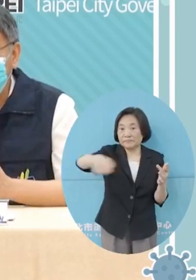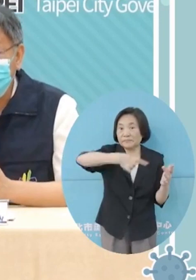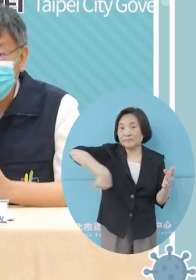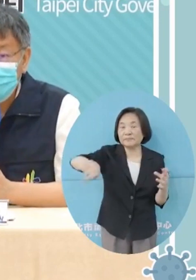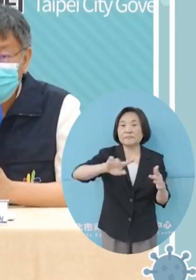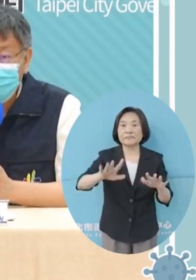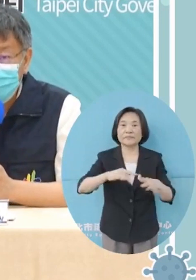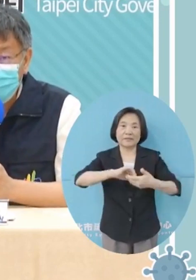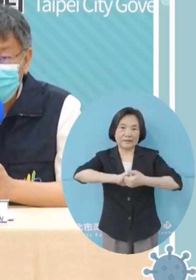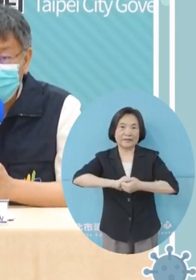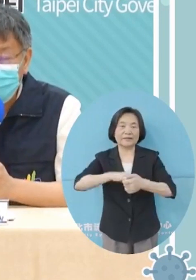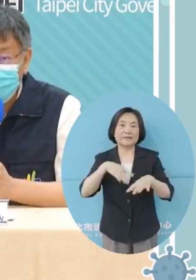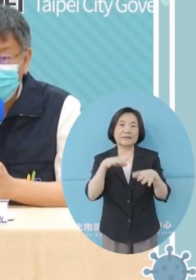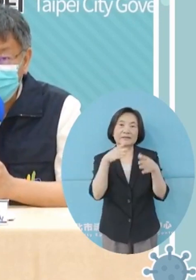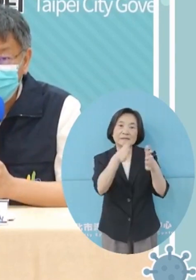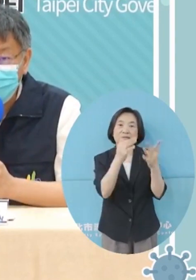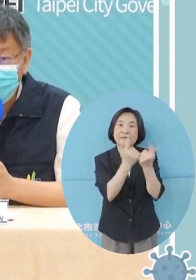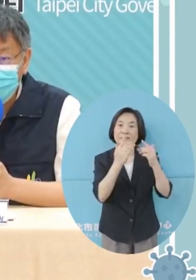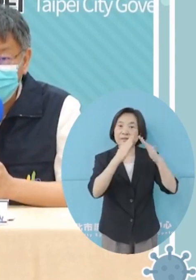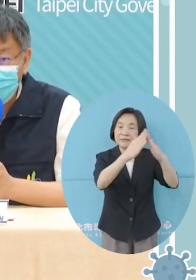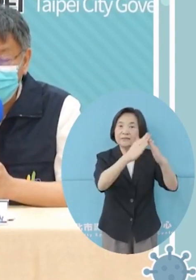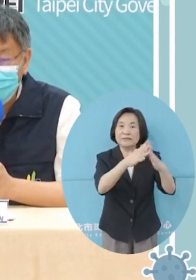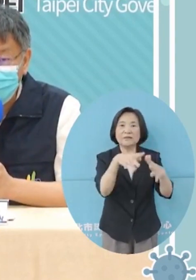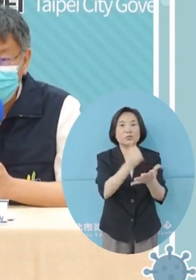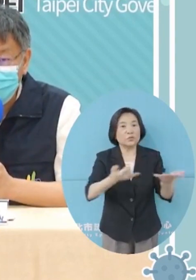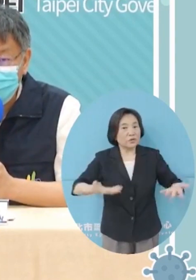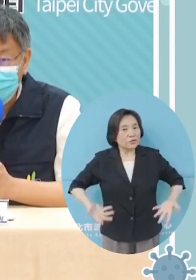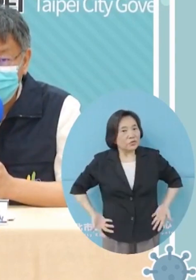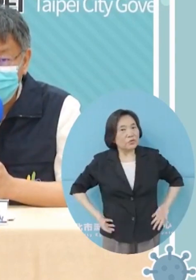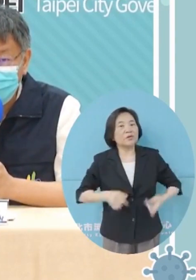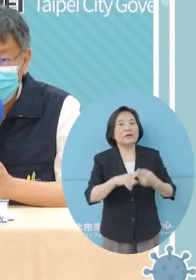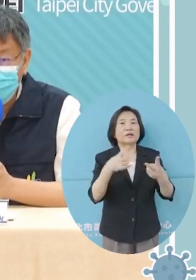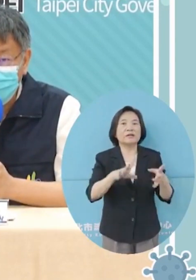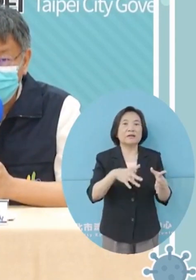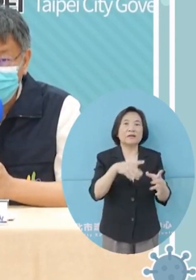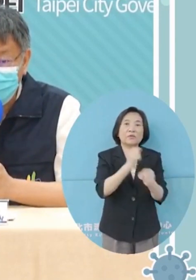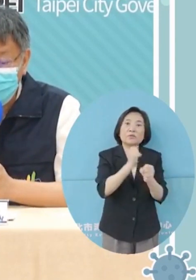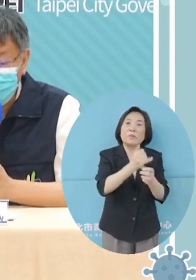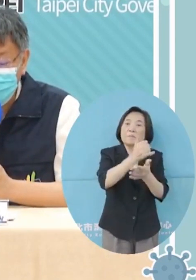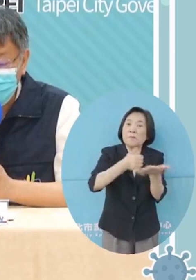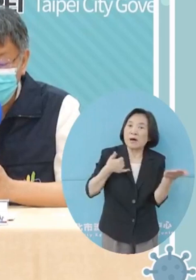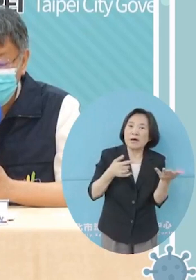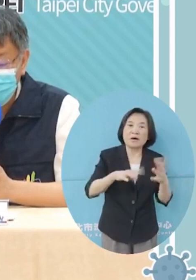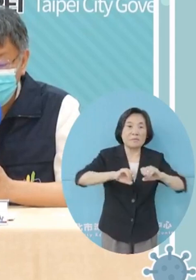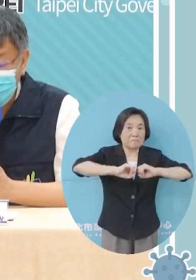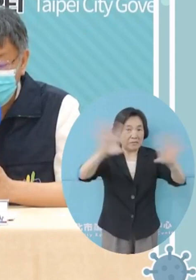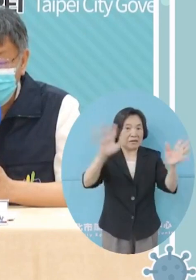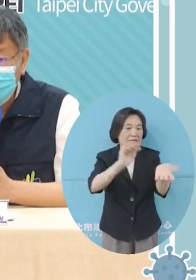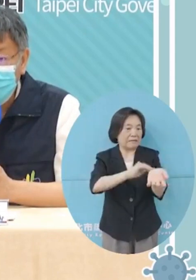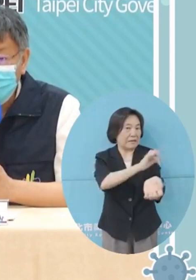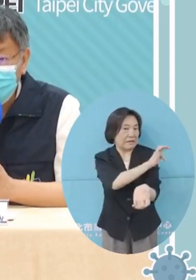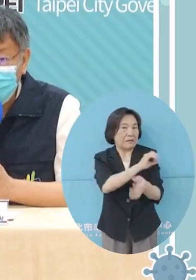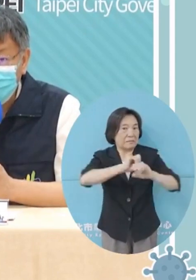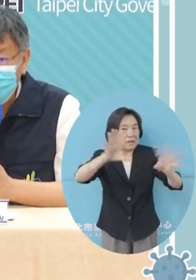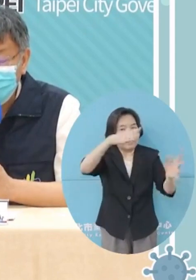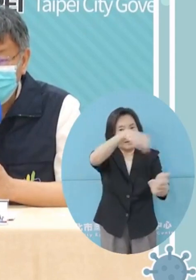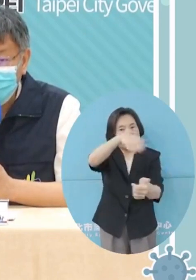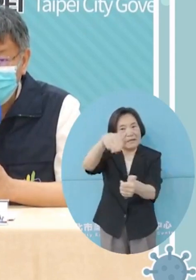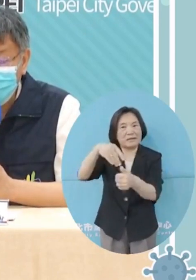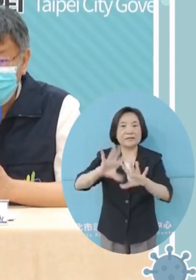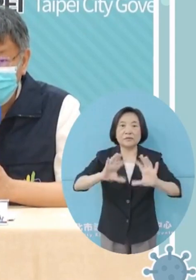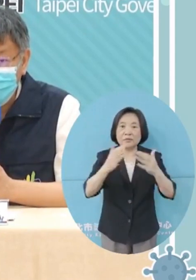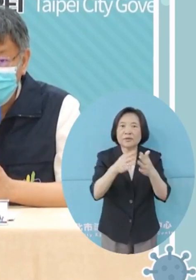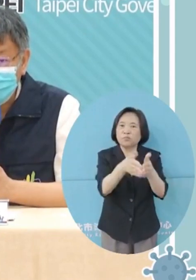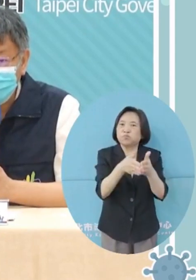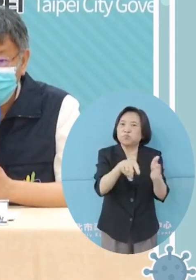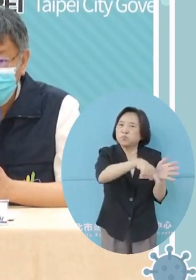要向台北市的哦退休的哦或是一些离职的医护人员哦发出征集令，你知道哦，现在国家需要